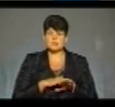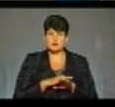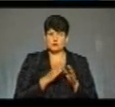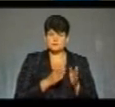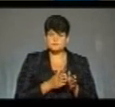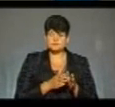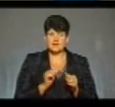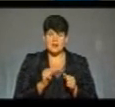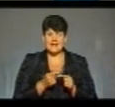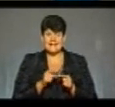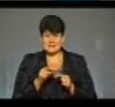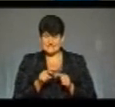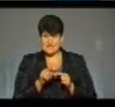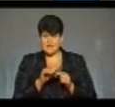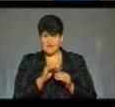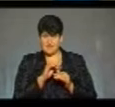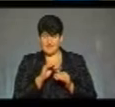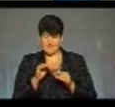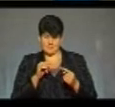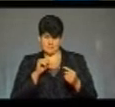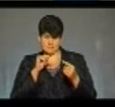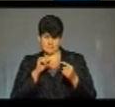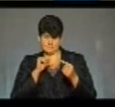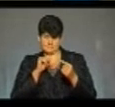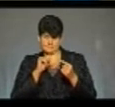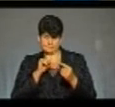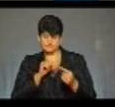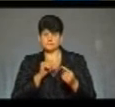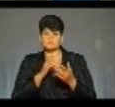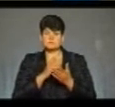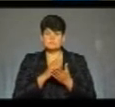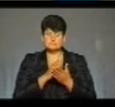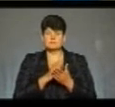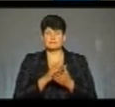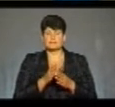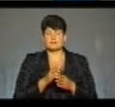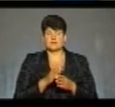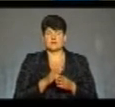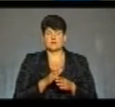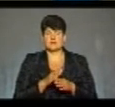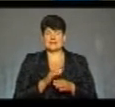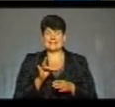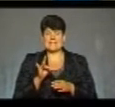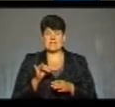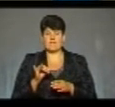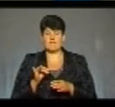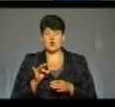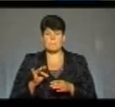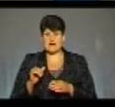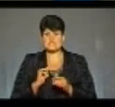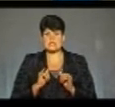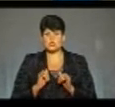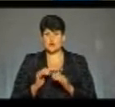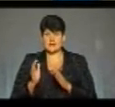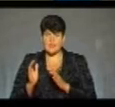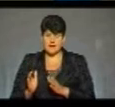«Слугою народу». Mm-hmm. А оця силова лінія протистояння і конфронтації відбувається між Європейською